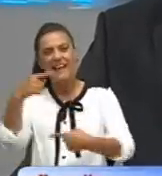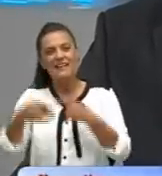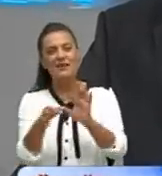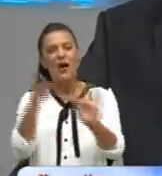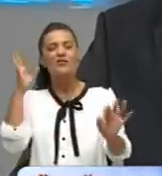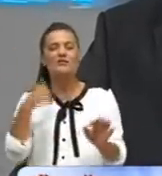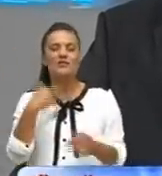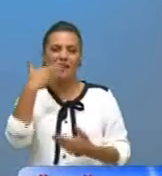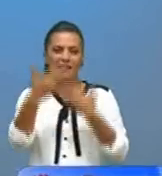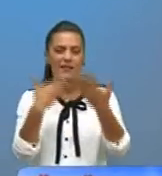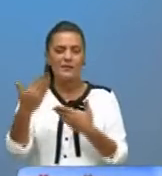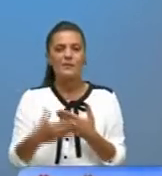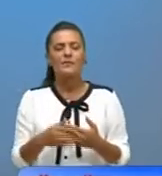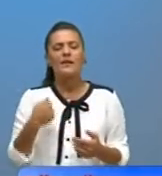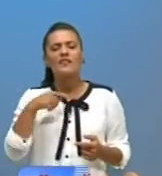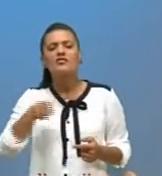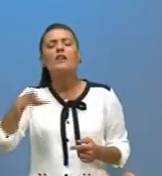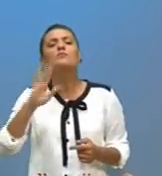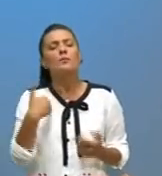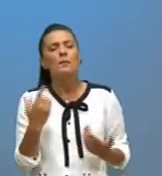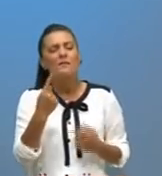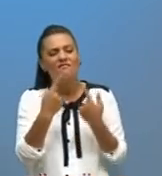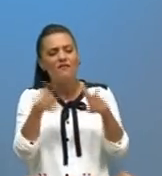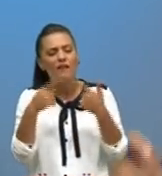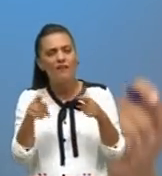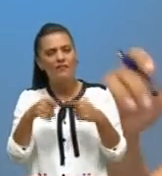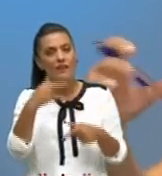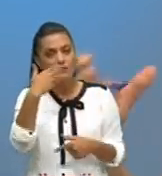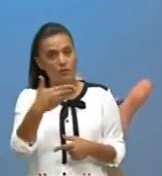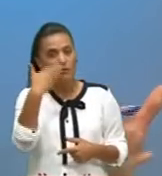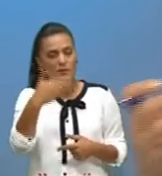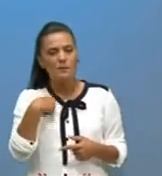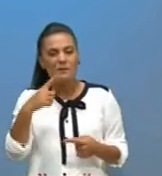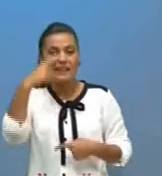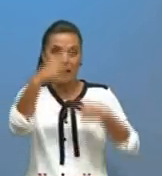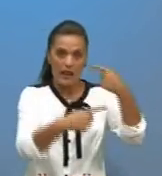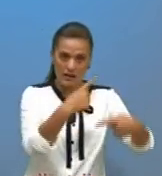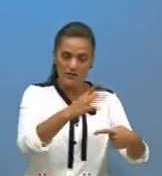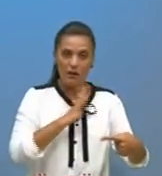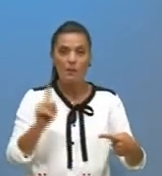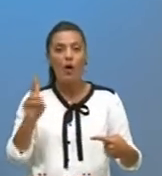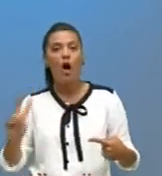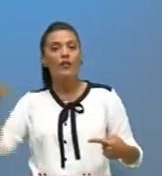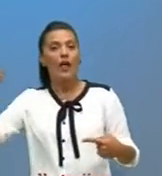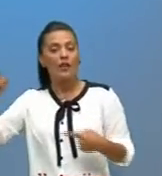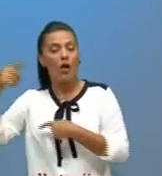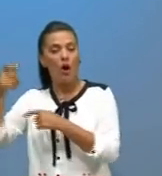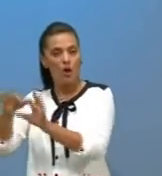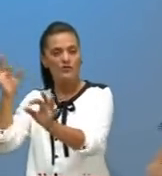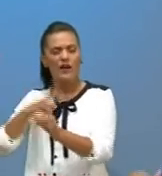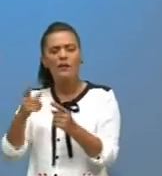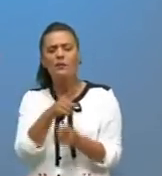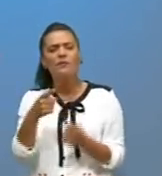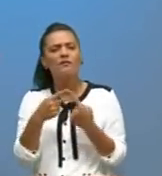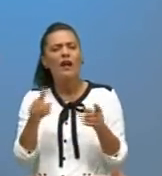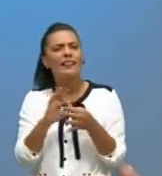okçuluktan şaşmayalım. Şaşmayalım şimdi. Ama evet, biraz bir farklarından da söz edelim. Şimdi kesinlikle, bir geleneksel diyoruz, bir modern okçuluk diyoruz. Nedir farkı diye merak